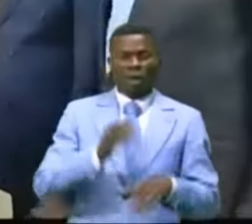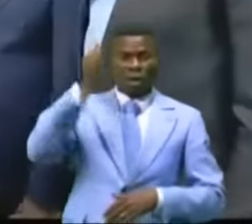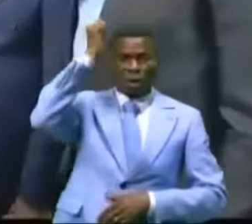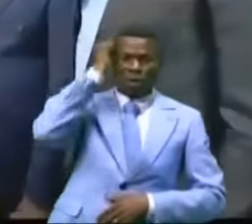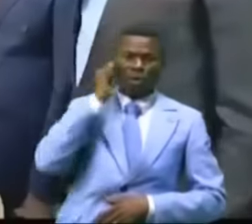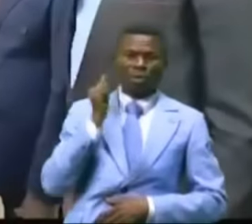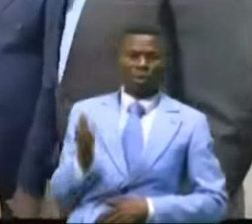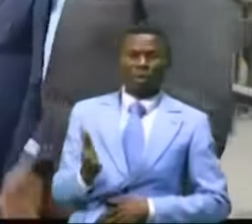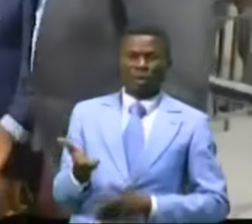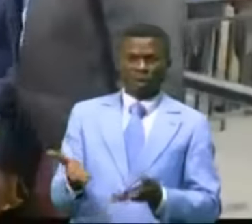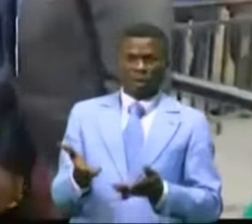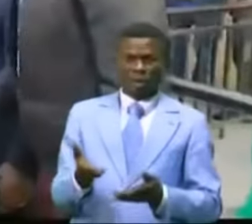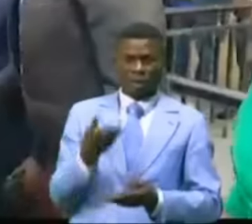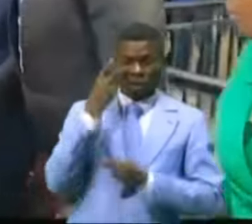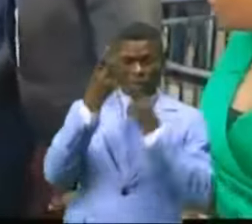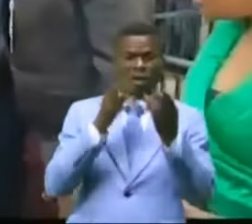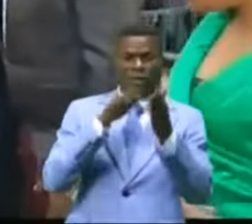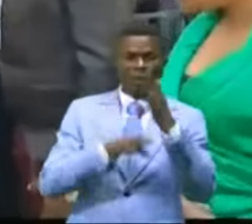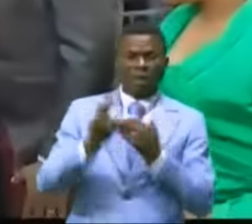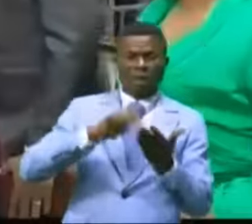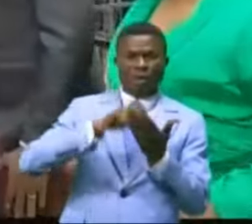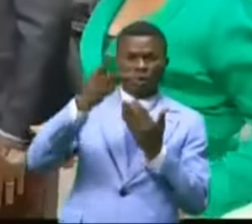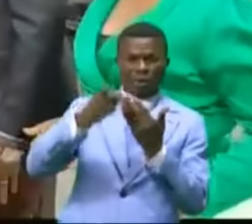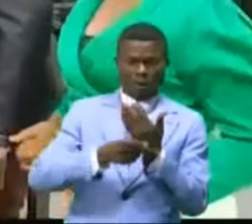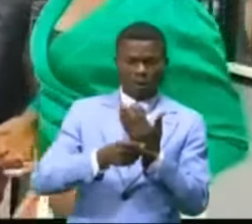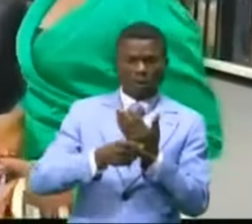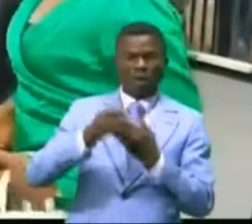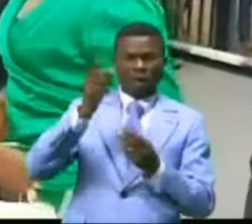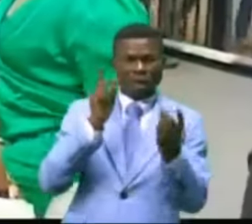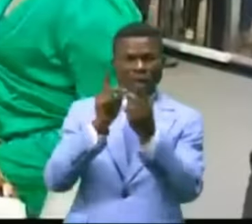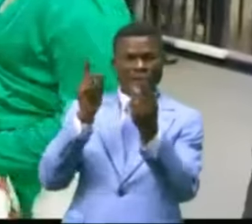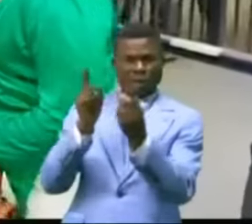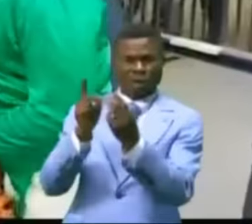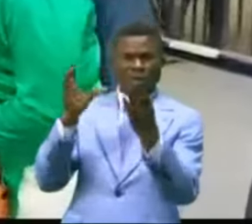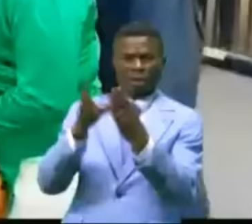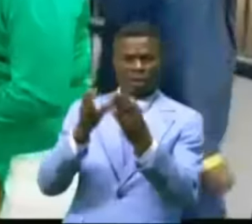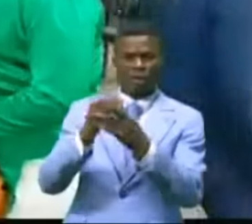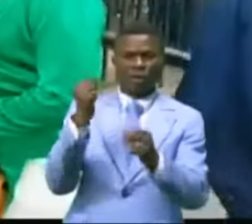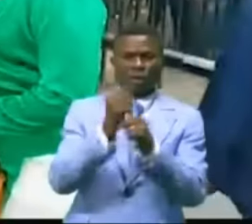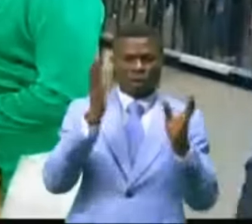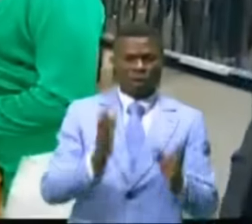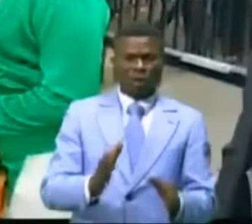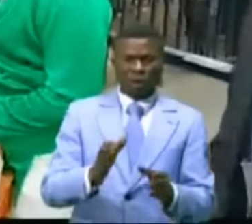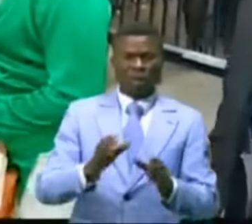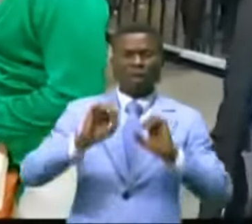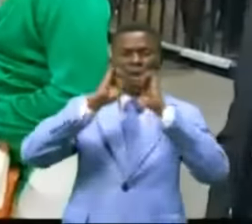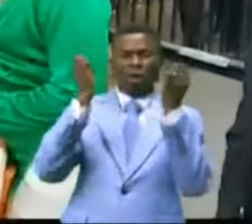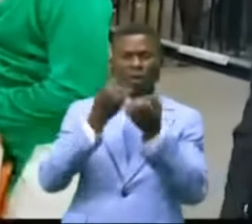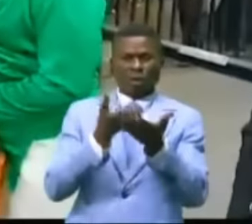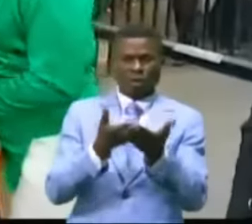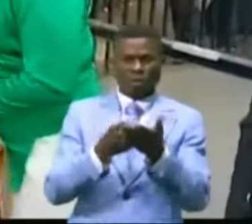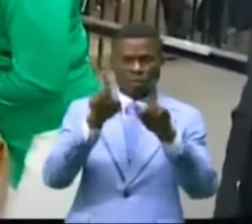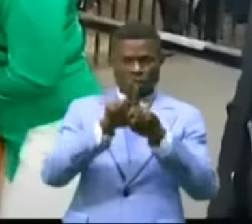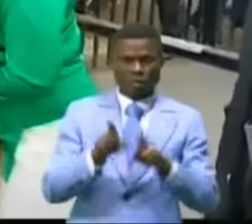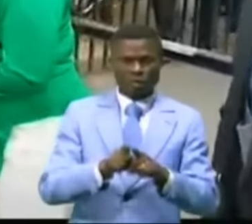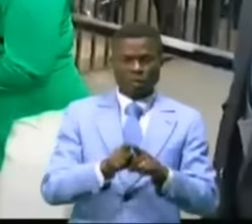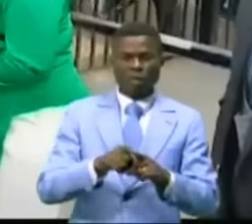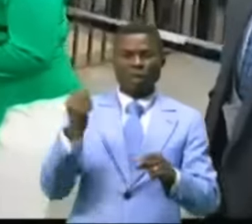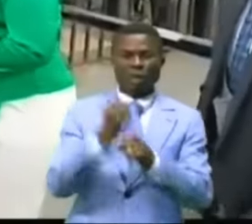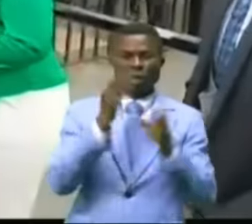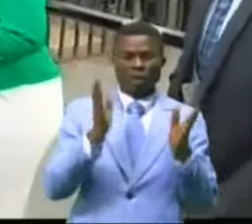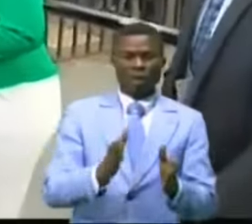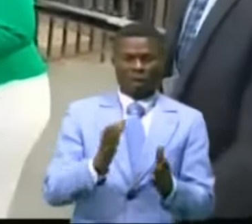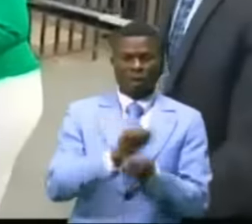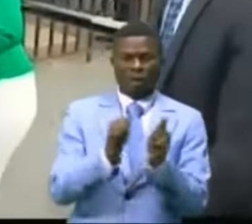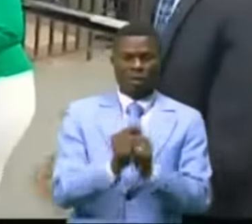Yéoussi. Sa visite s'inscrit dans le cadre d'une prise de contact avec le personnel de son entreprise ainsi qu'avec les opérateurs du